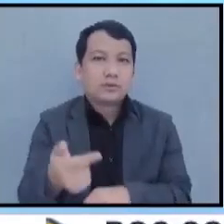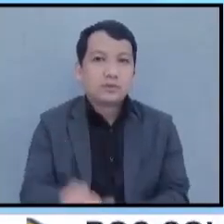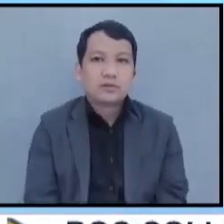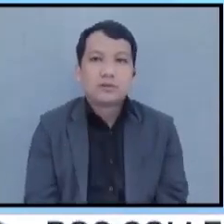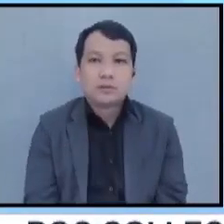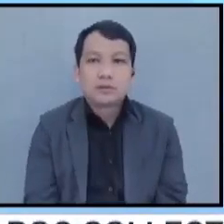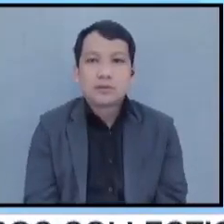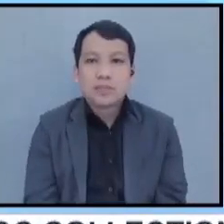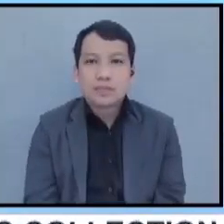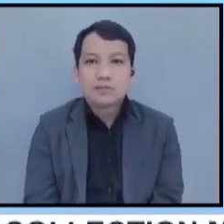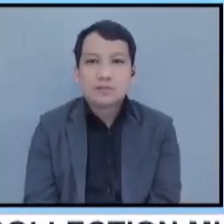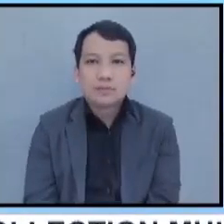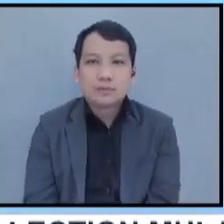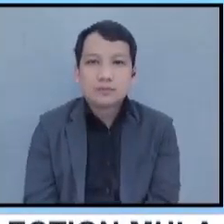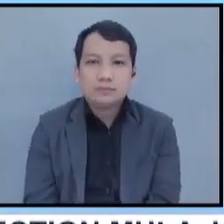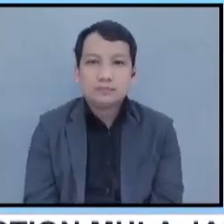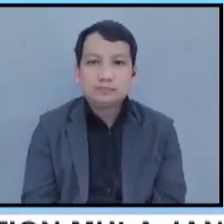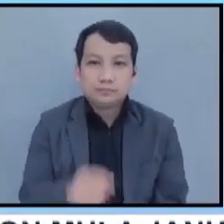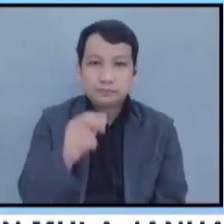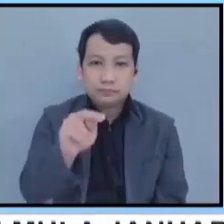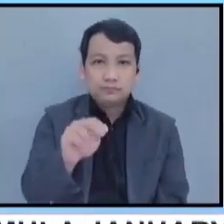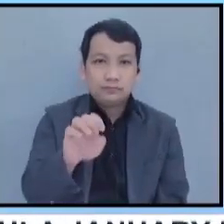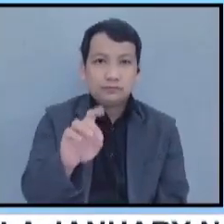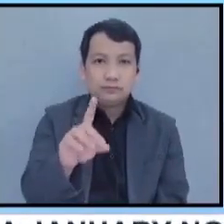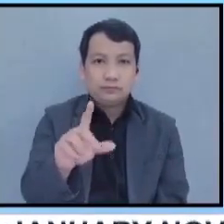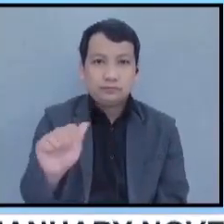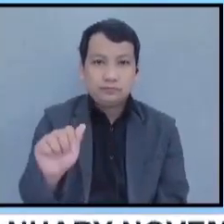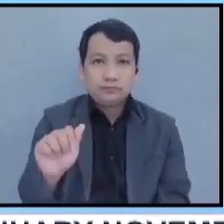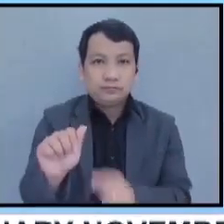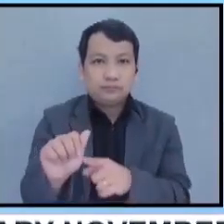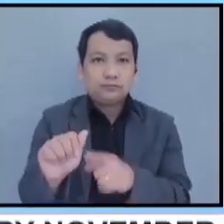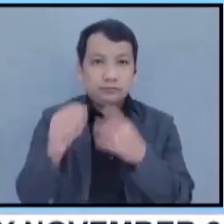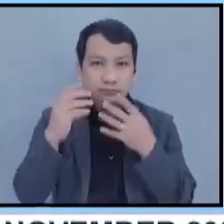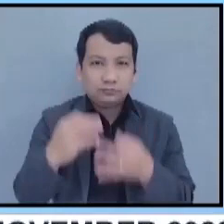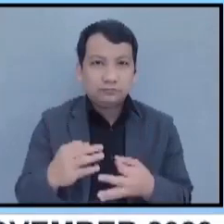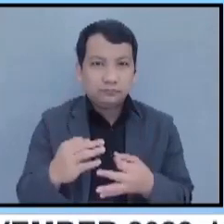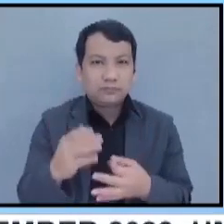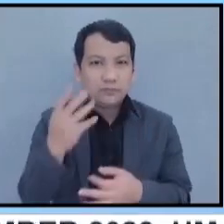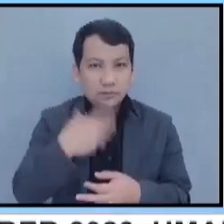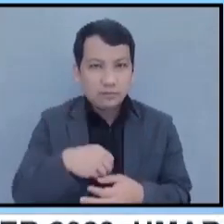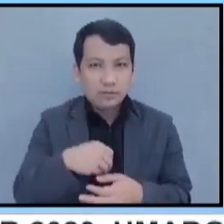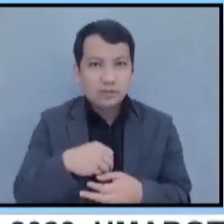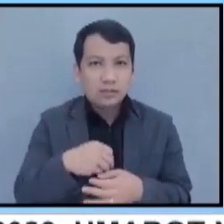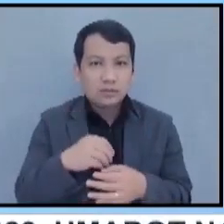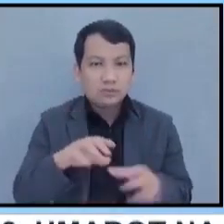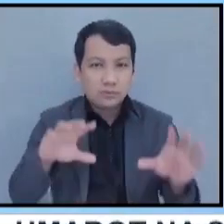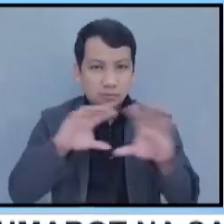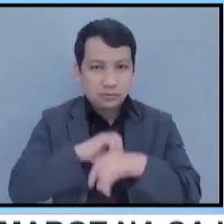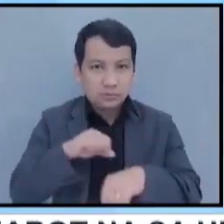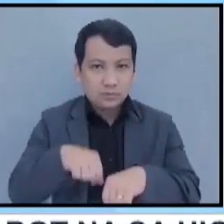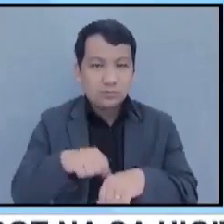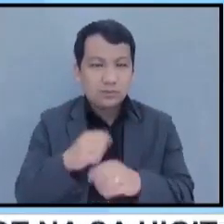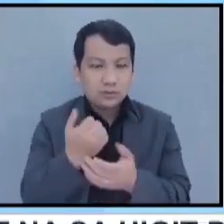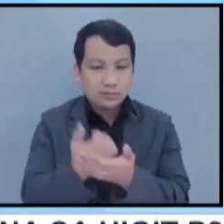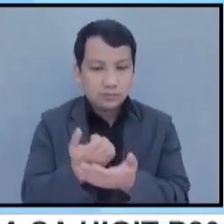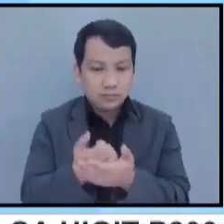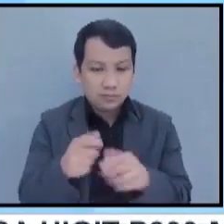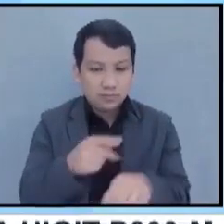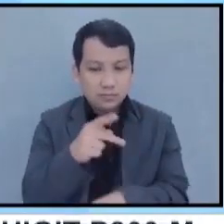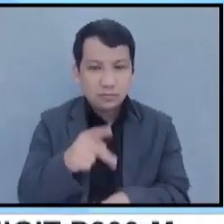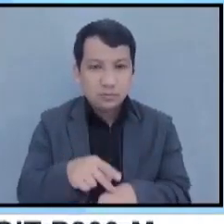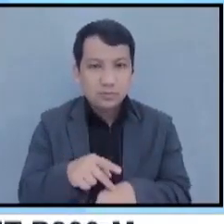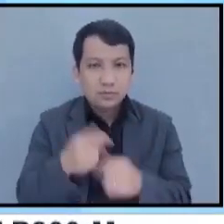Naniniwala ang NEDA o National Economic Development Authority na magiging maganda ang pagtatapos ng ekonomiya ng bansa sa taong